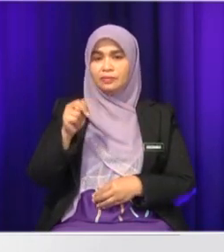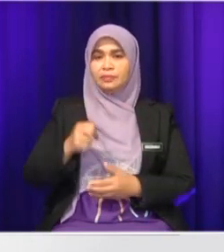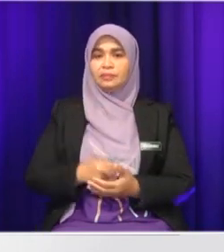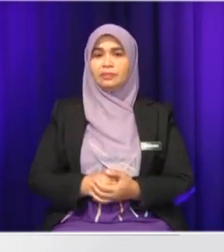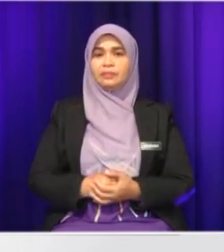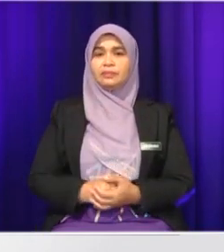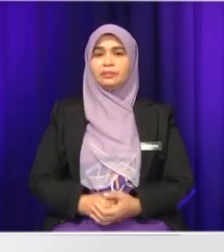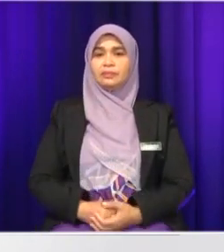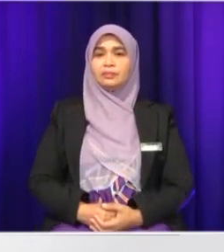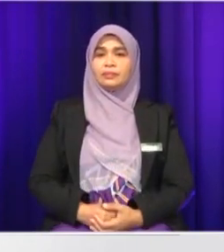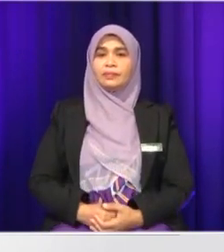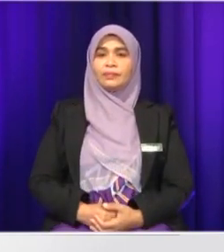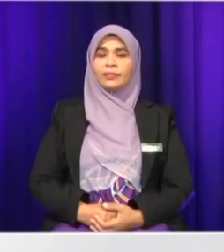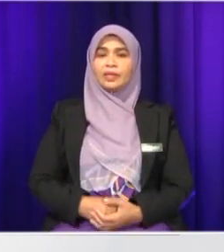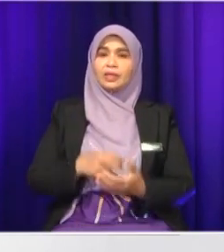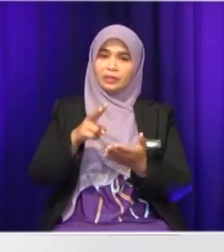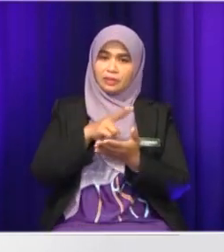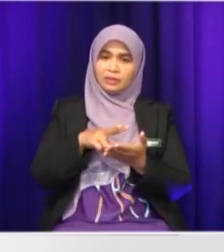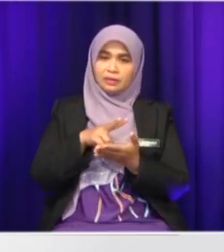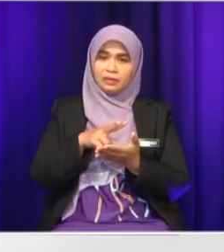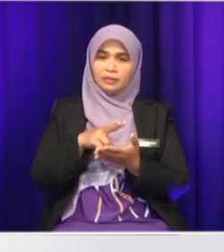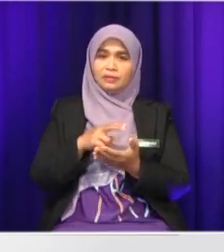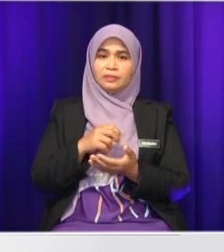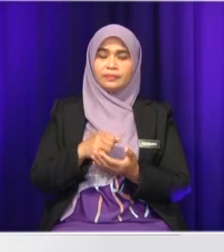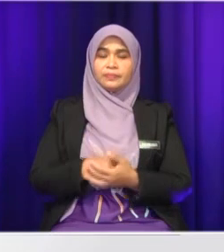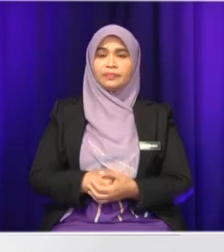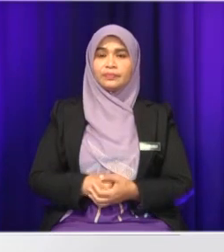tunjukkan video pun ada